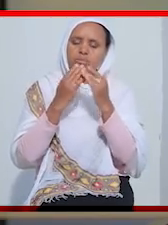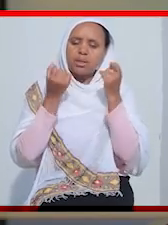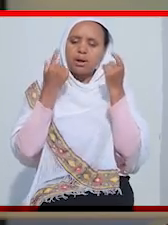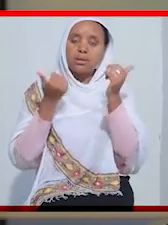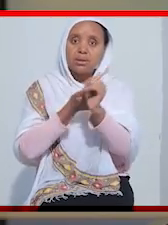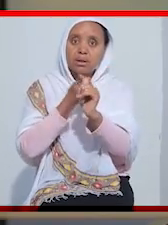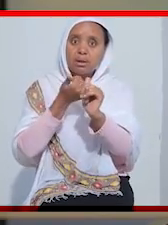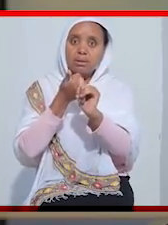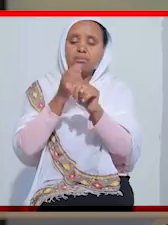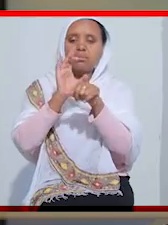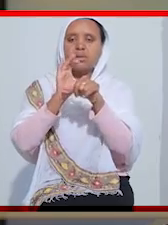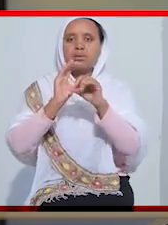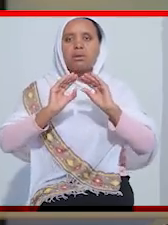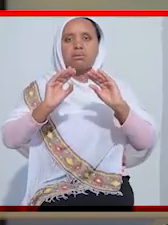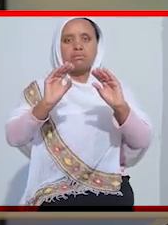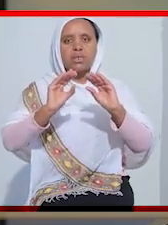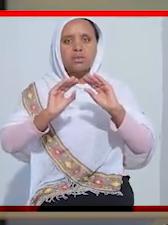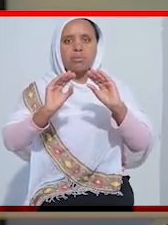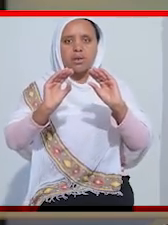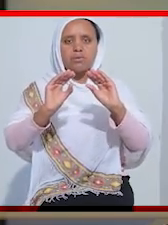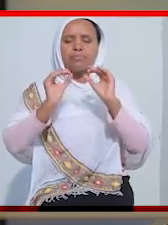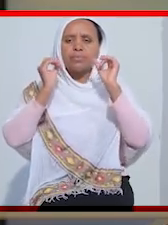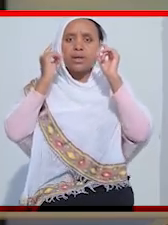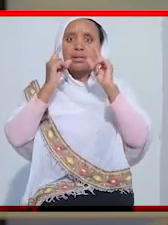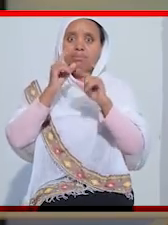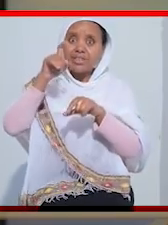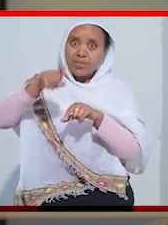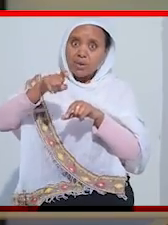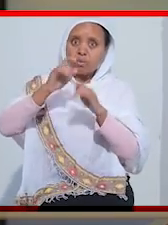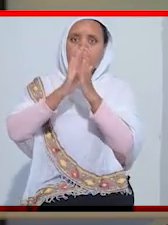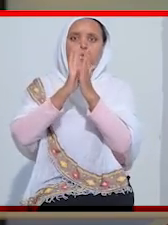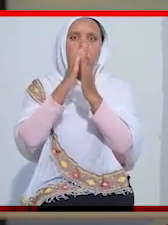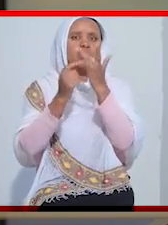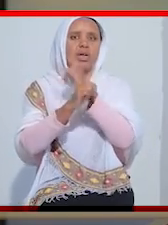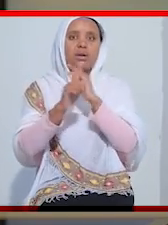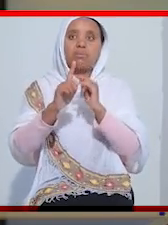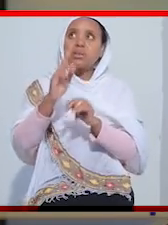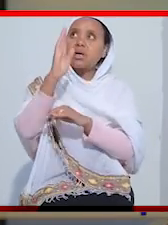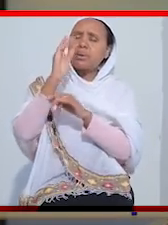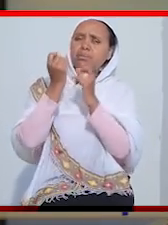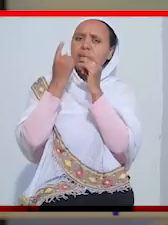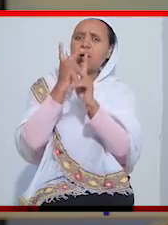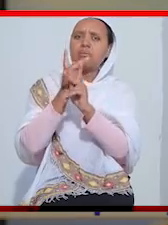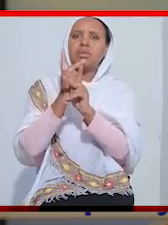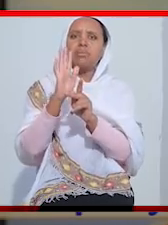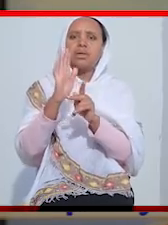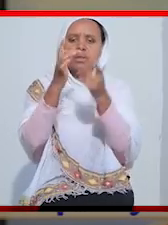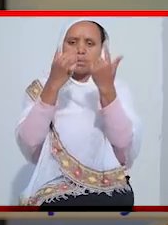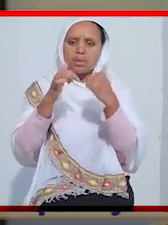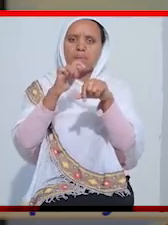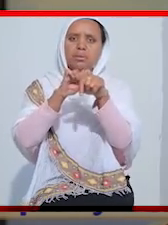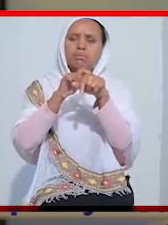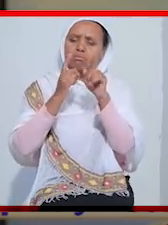ሁሉ በትጋት እንድንከታተል ቤተ ክርስቲያን ታስተምራለች። ትጋት የሚያስፈልገው ለጸሎት ብቻ አይደለም። ትጋት እግዚአብሔርን በትጋት